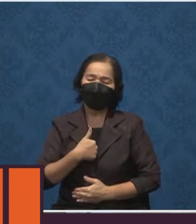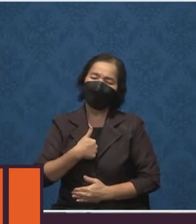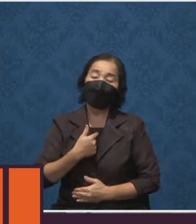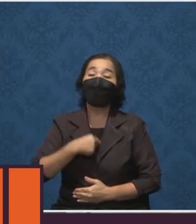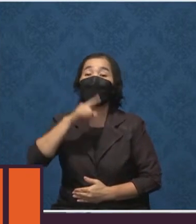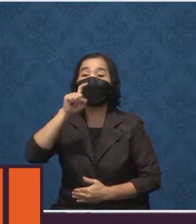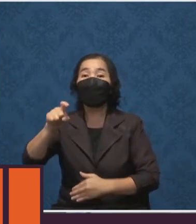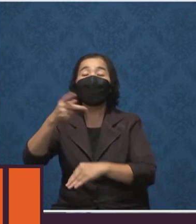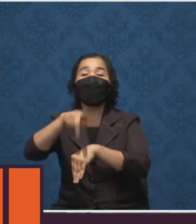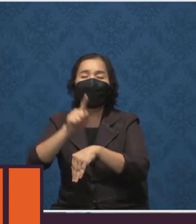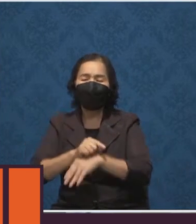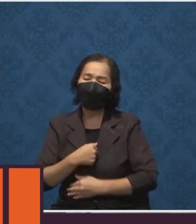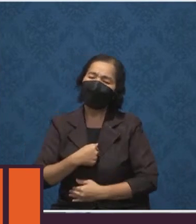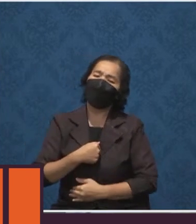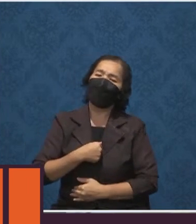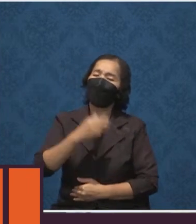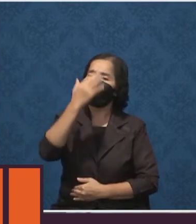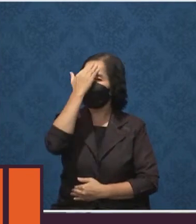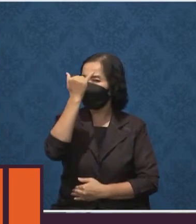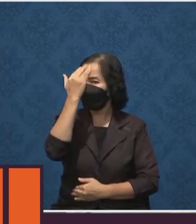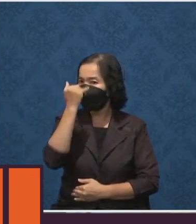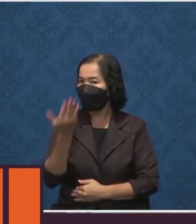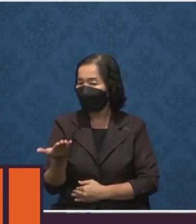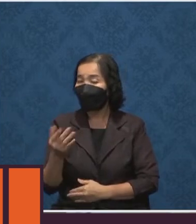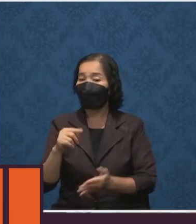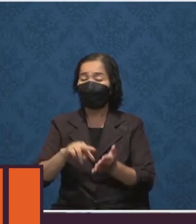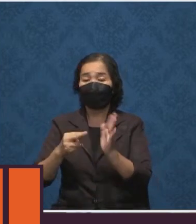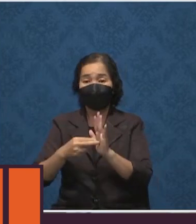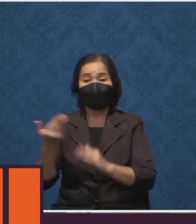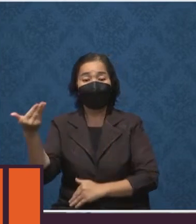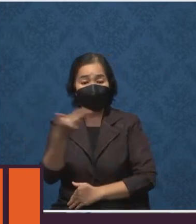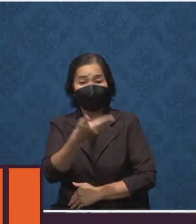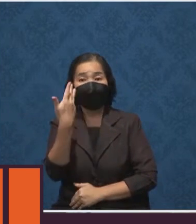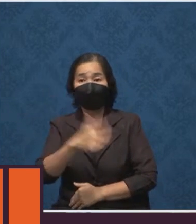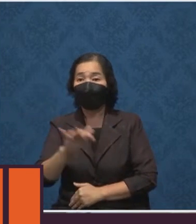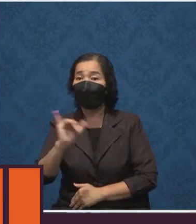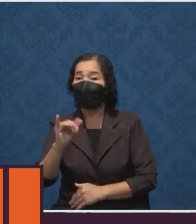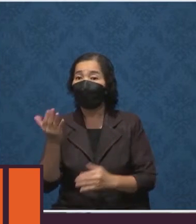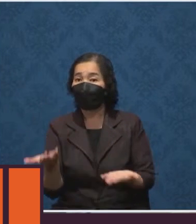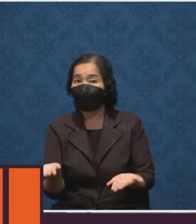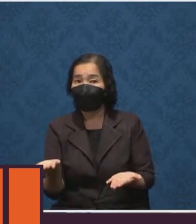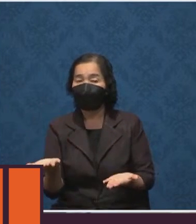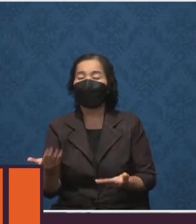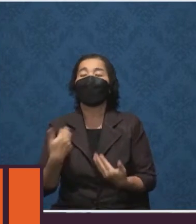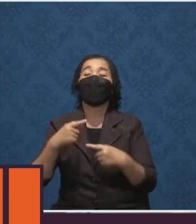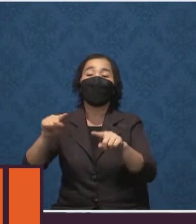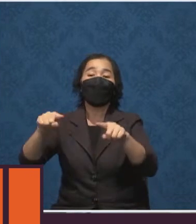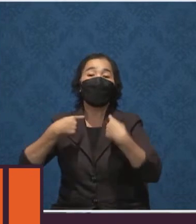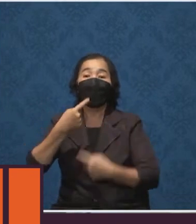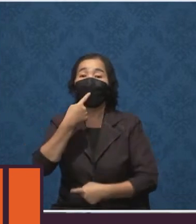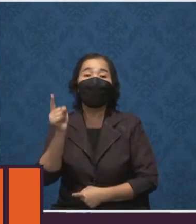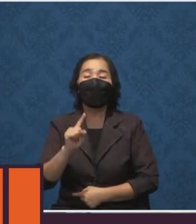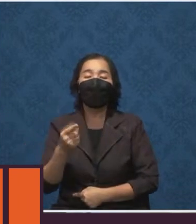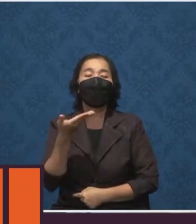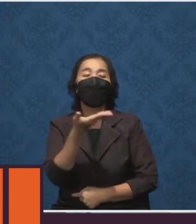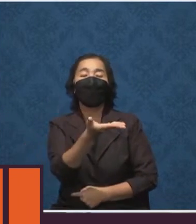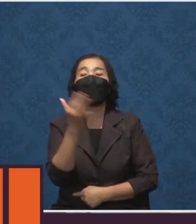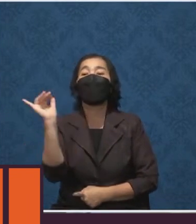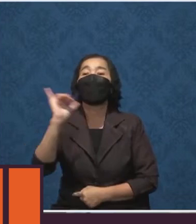อดแล้วขอยังก็ไดรคำตอบว่าอย่าง